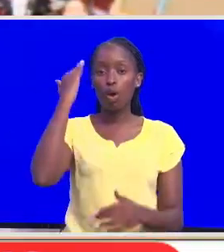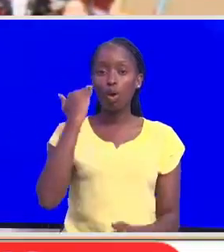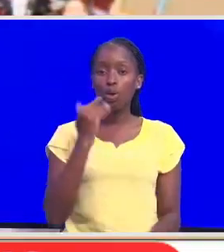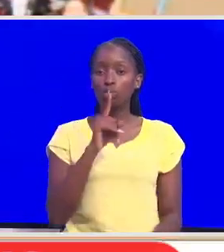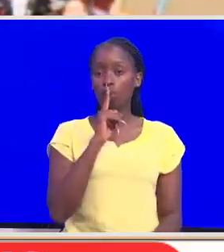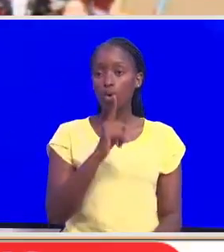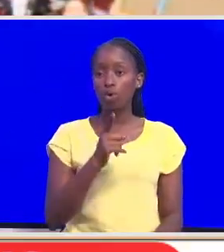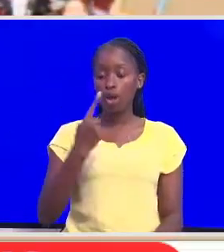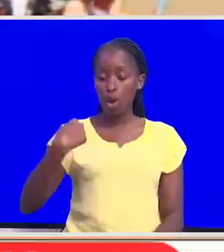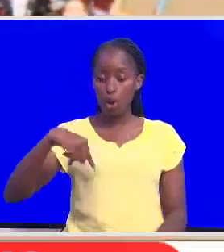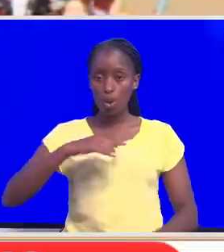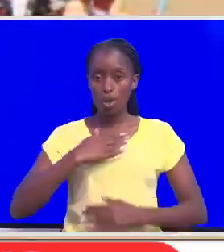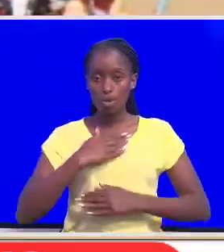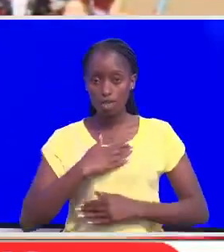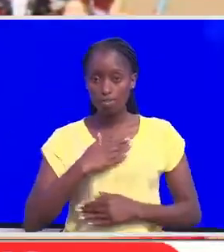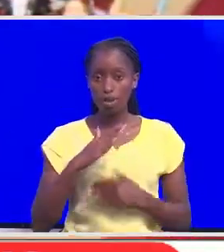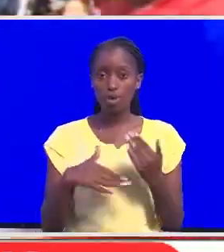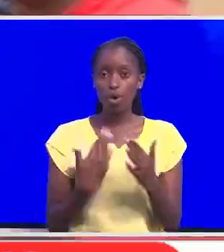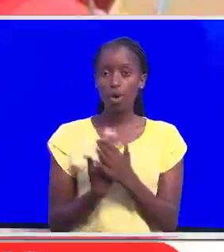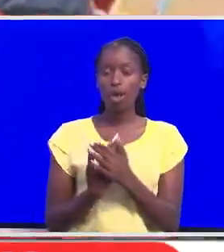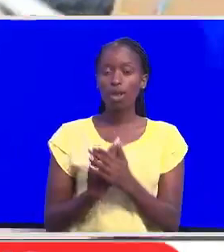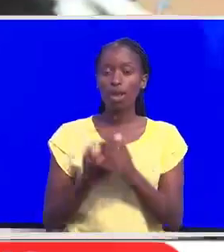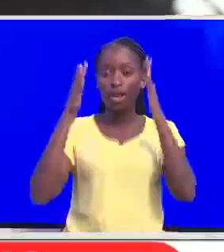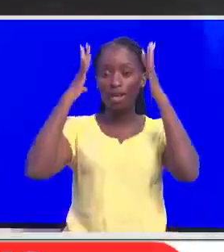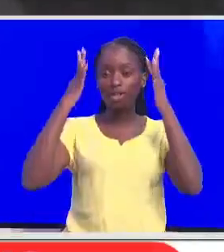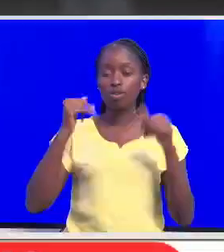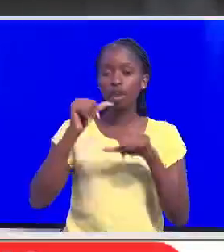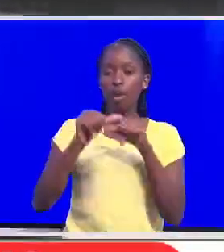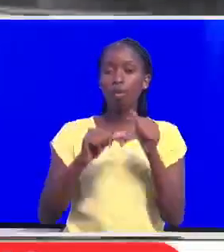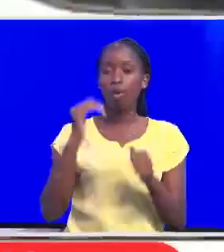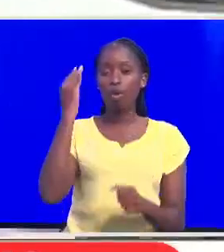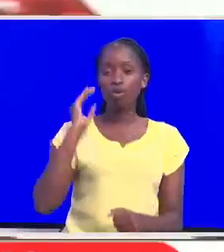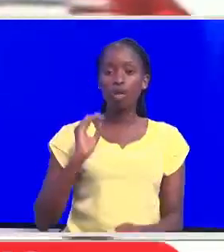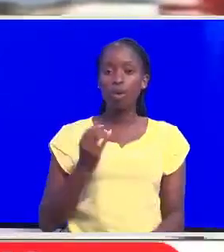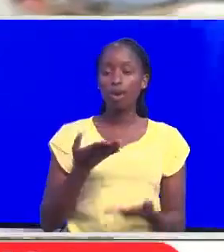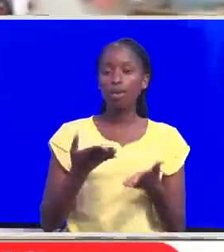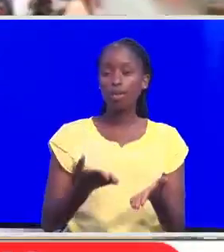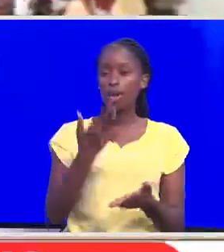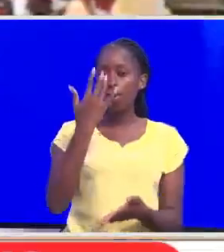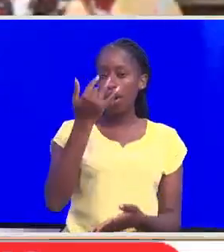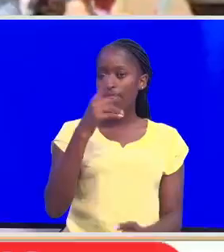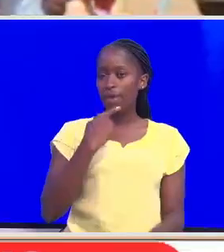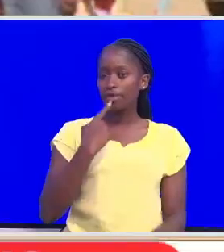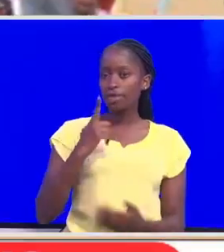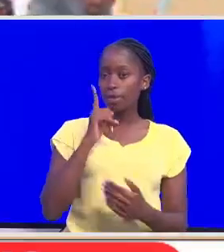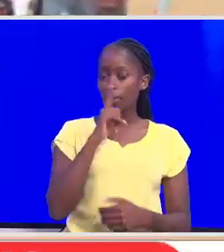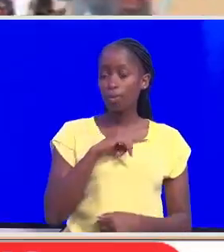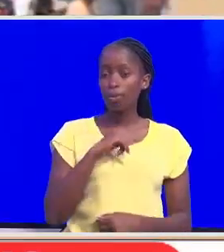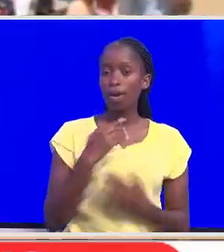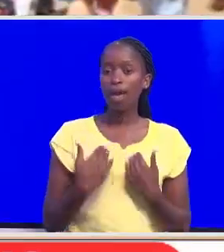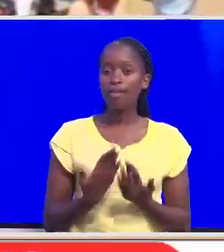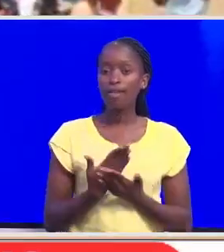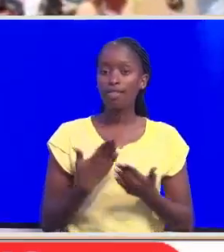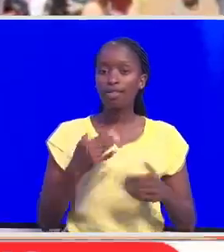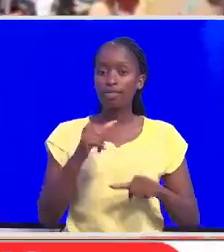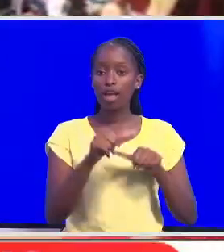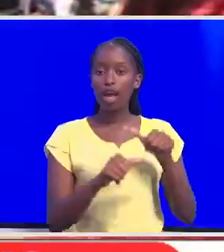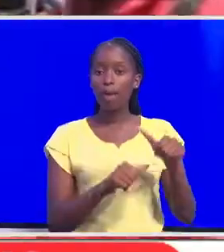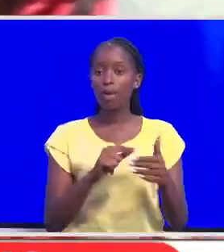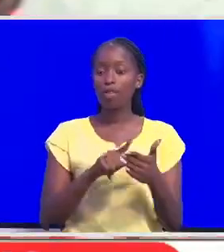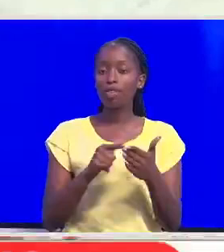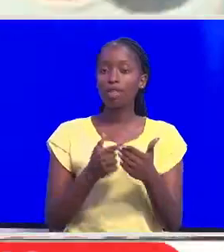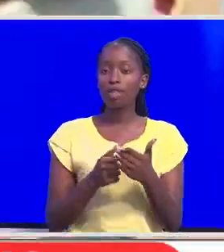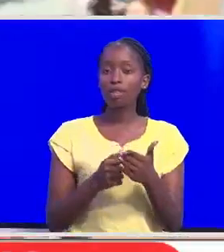Tunaheshimu maamuzi ya koti yetu tukufu la Kenya. Kwa sababu wamesema mambo ya ulipaji wa ujagaji wa